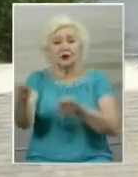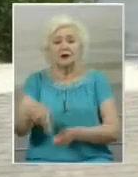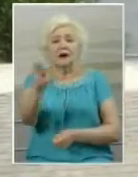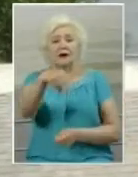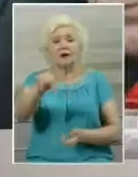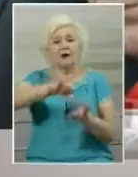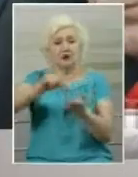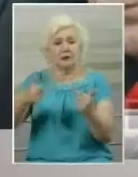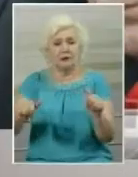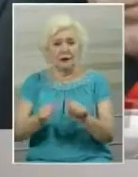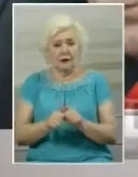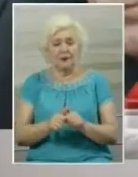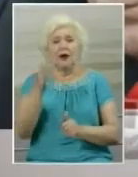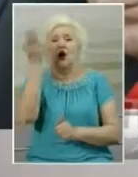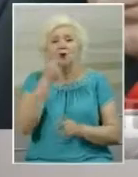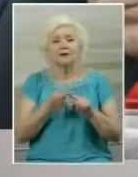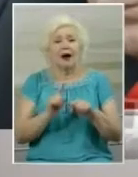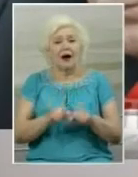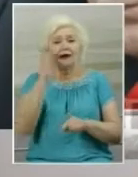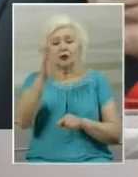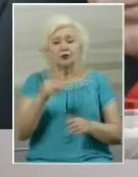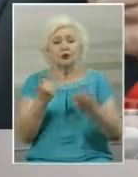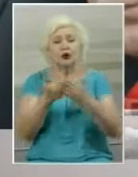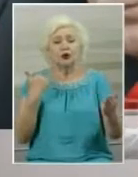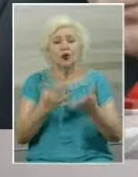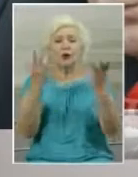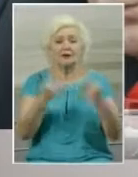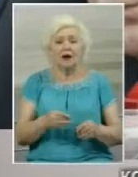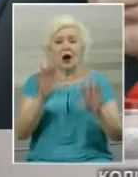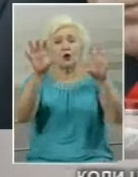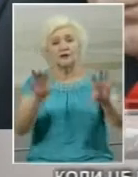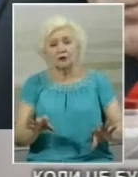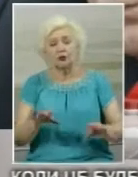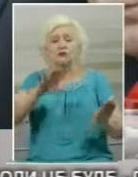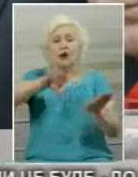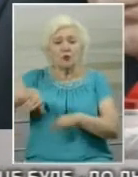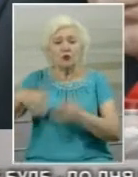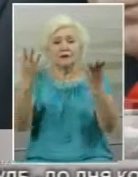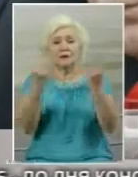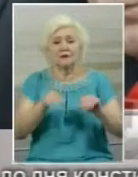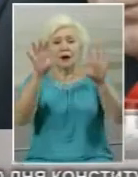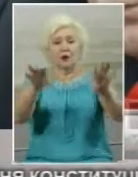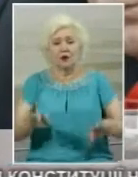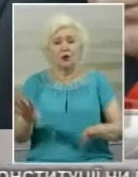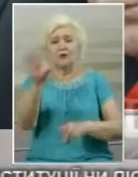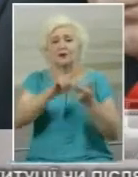дачні ділянки. Коли це буде? До Дня Конституції, або після Дня Конституції, це залежить від